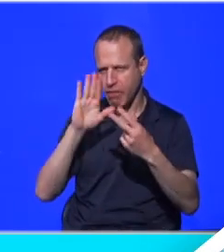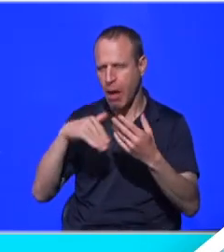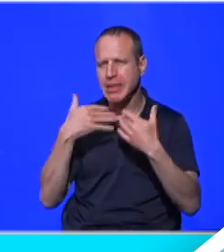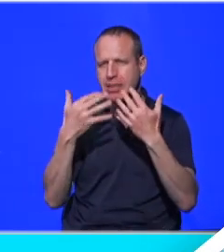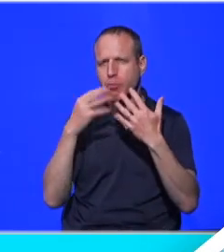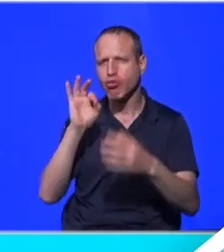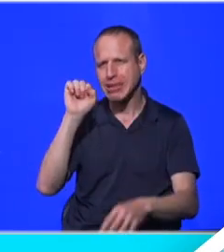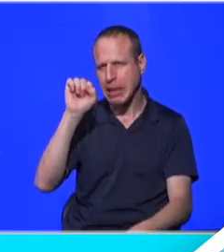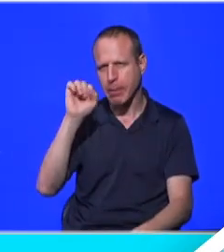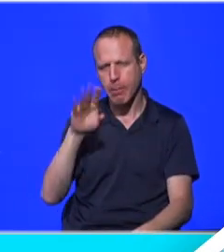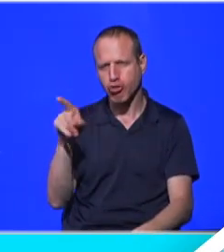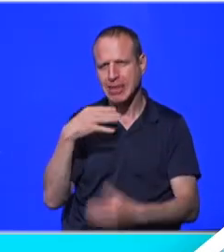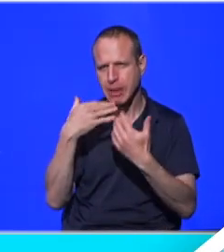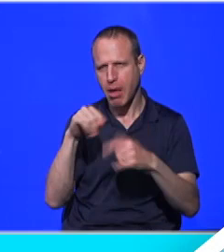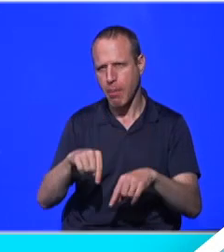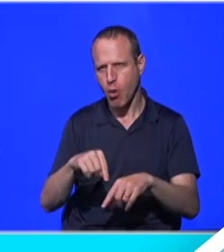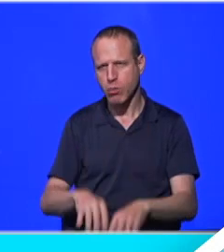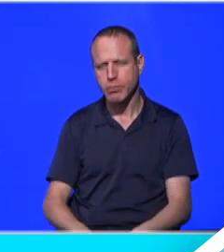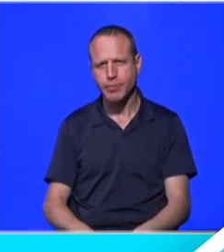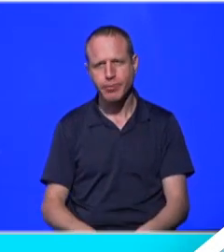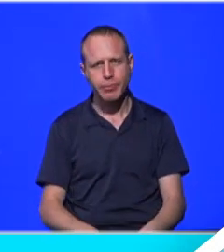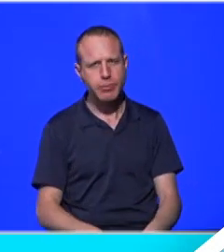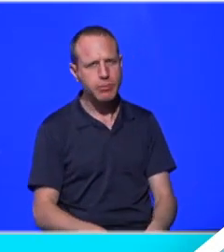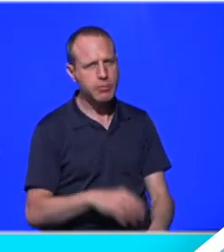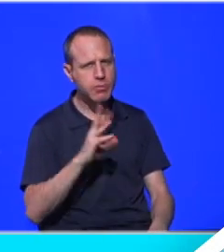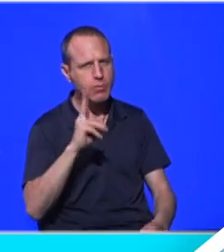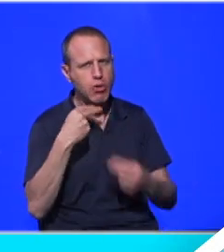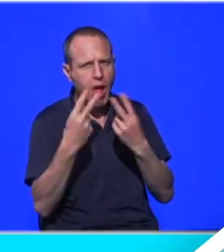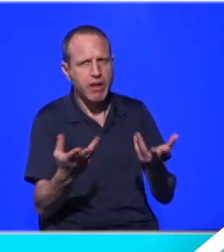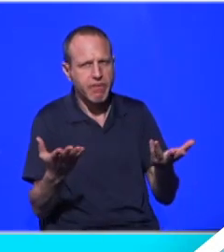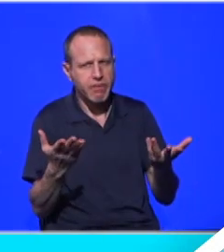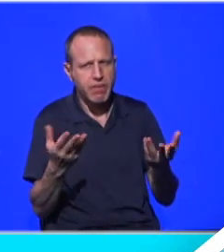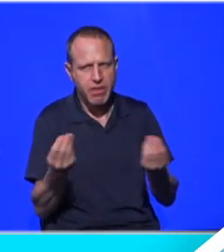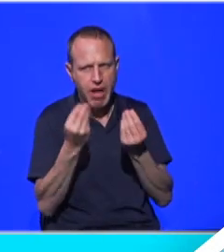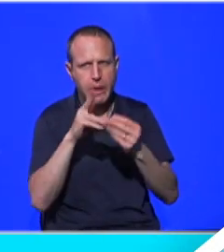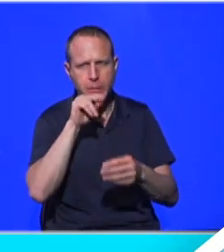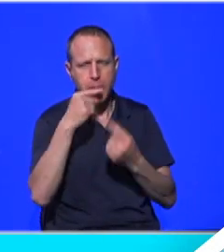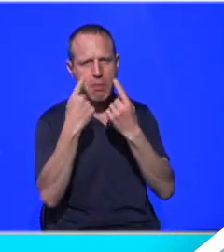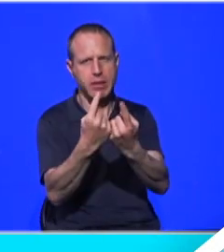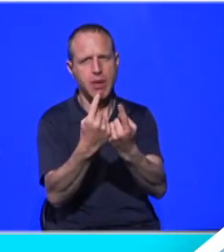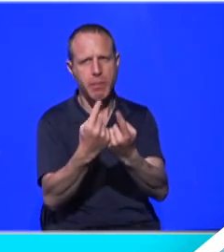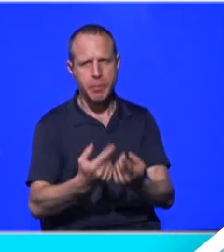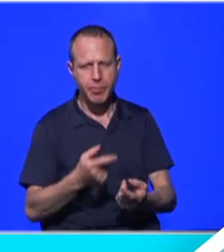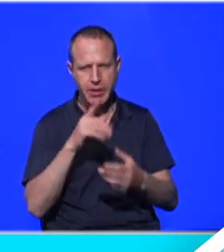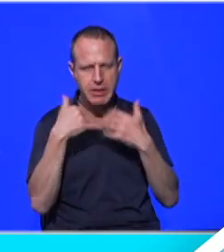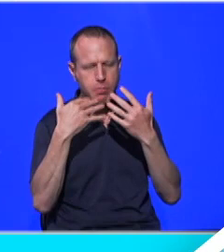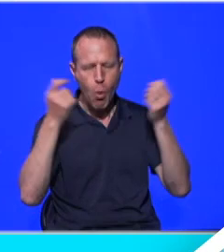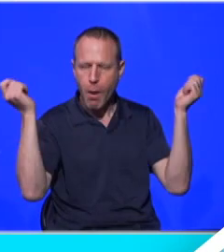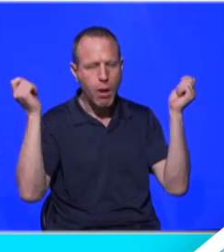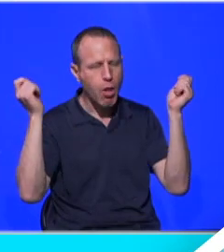של ספיר, מה שהיא סיפרה כאן. מה יש להגיב? כאילו, הדברים מדברים בעד עצמם, זה פשוט סיפור